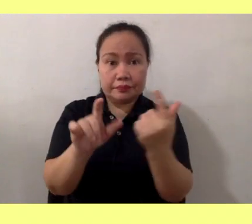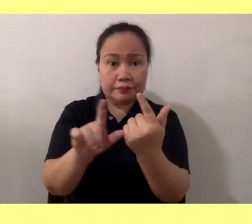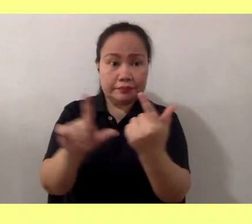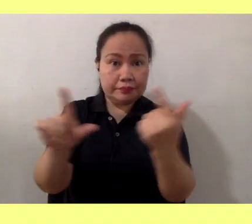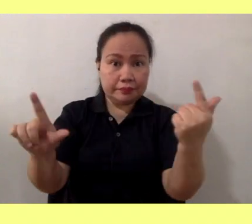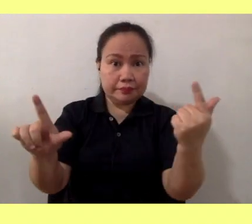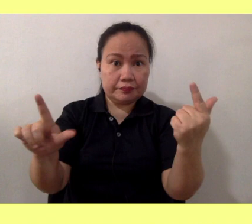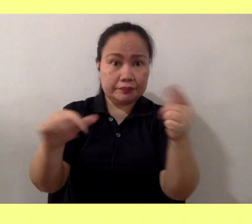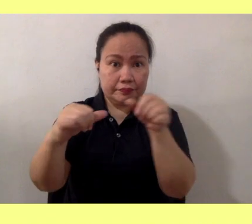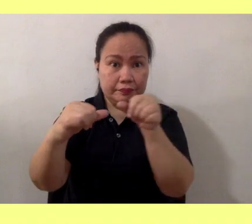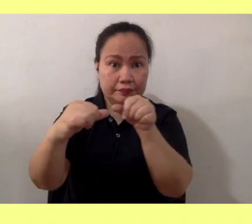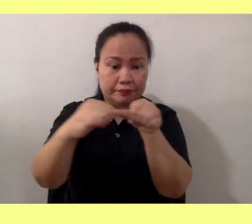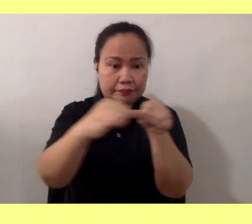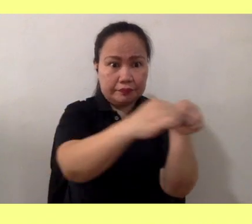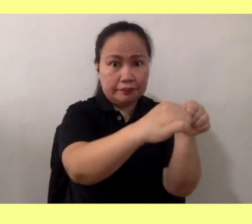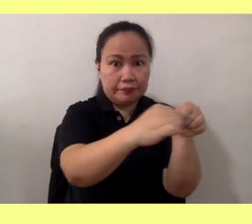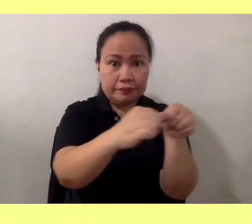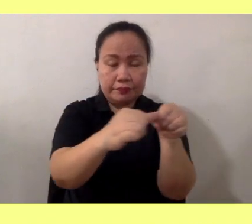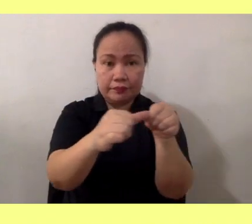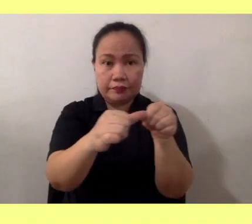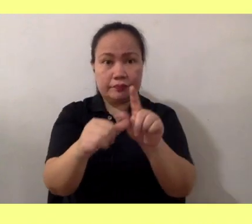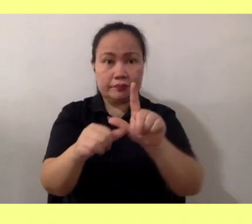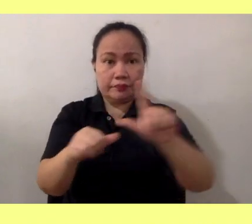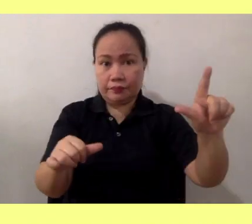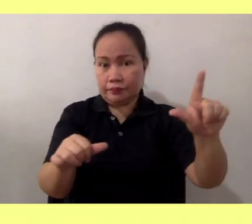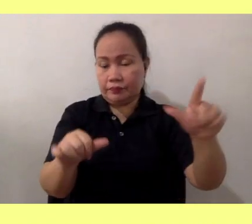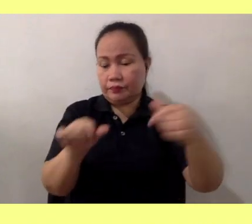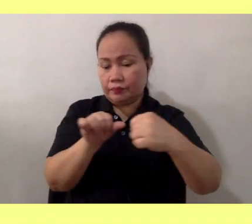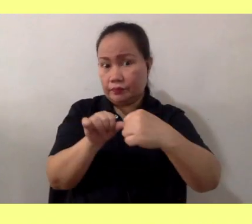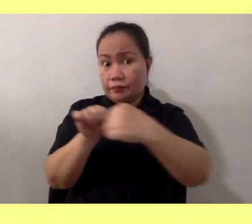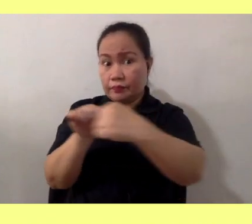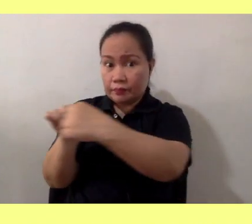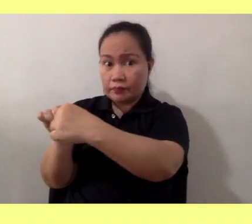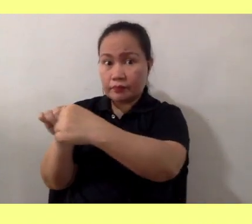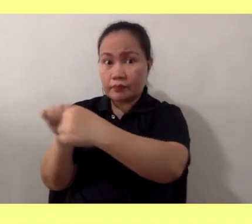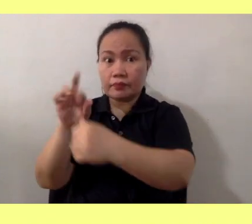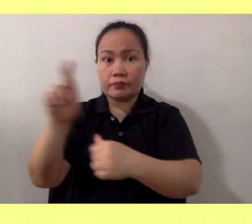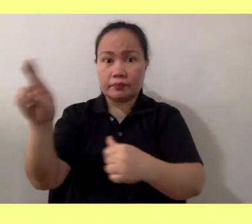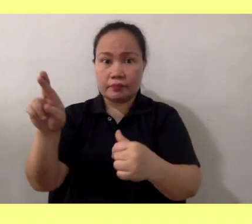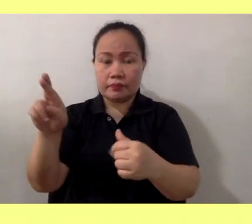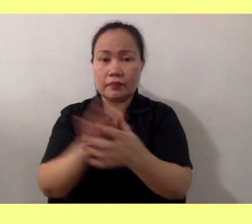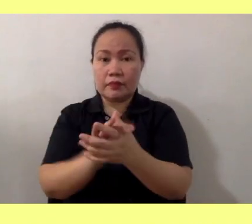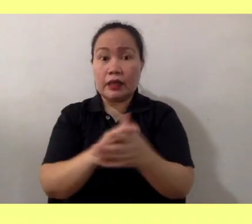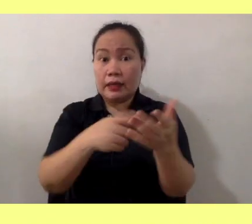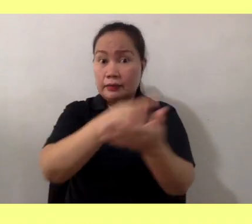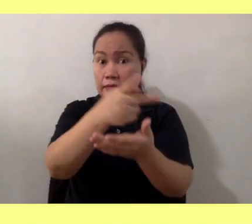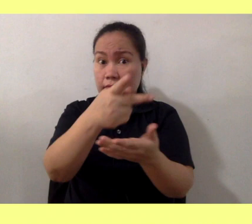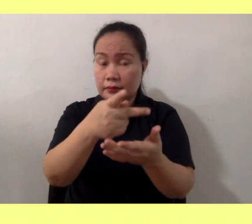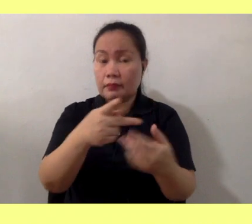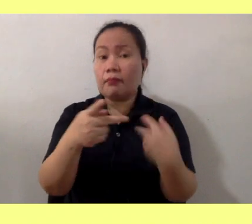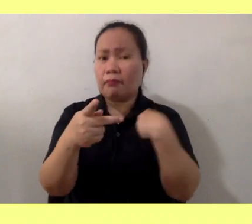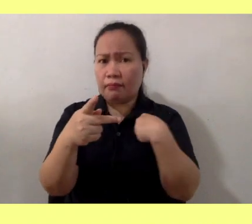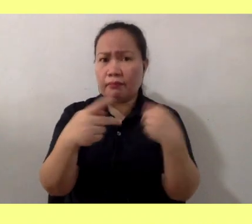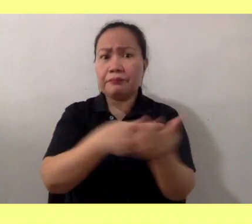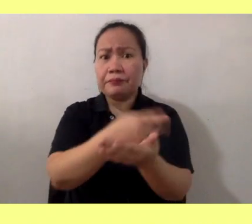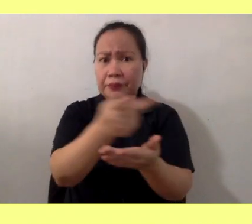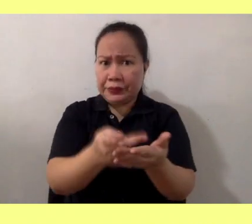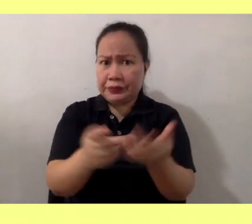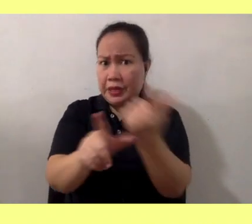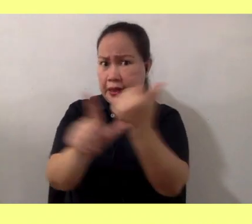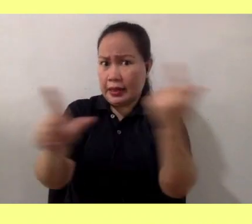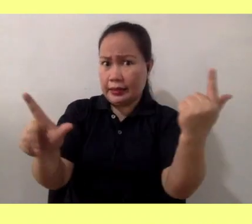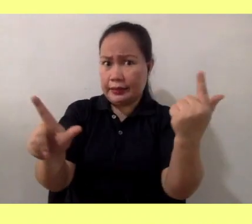line extends infinitely in both directions. Okay. So, ang line pala ay merong mga